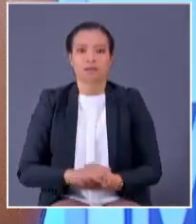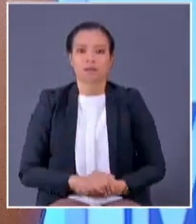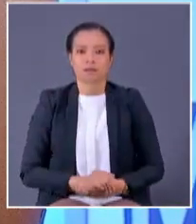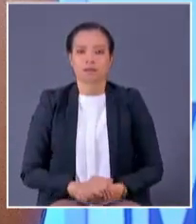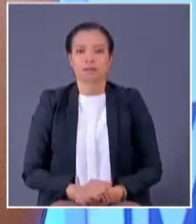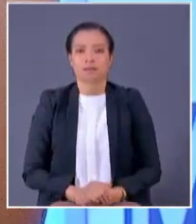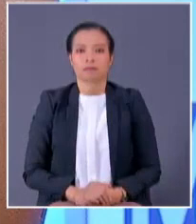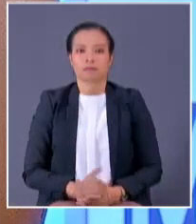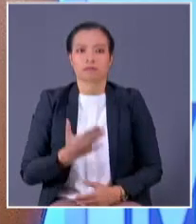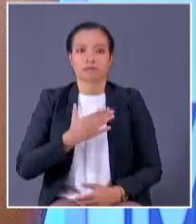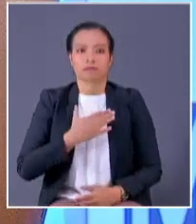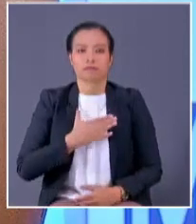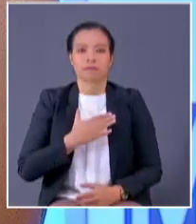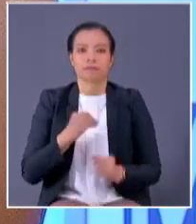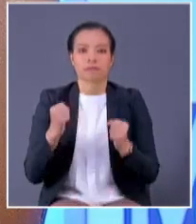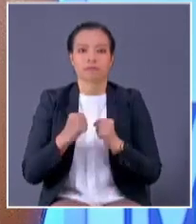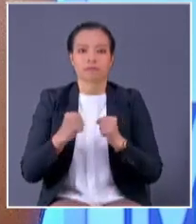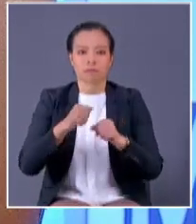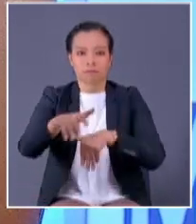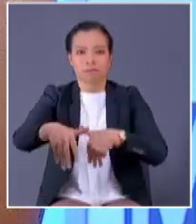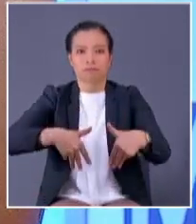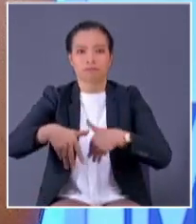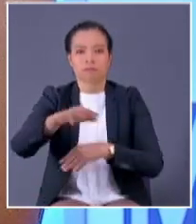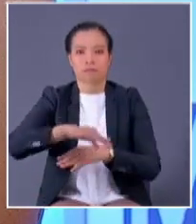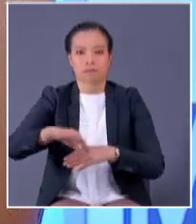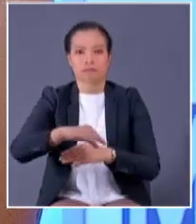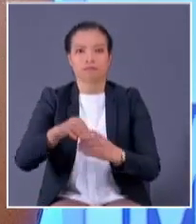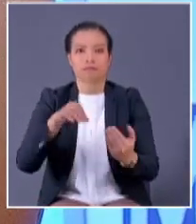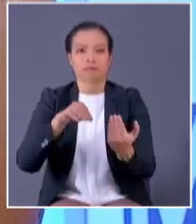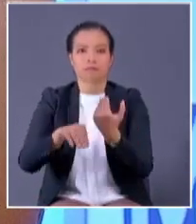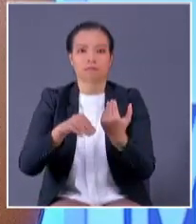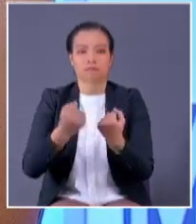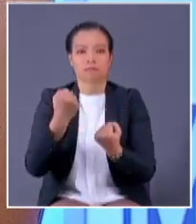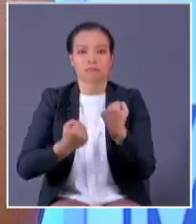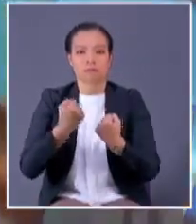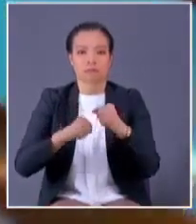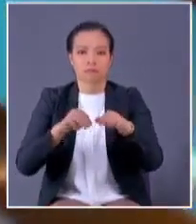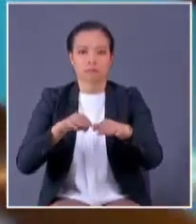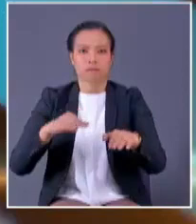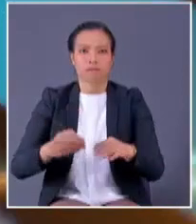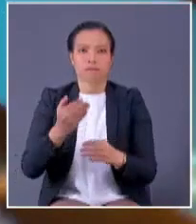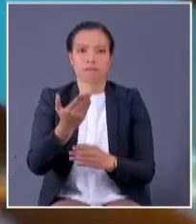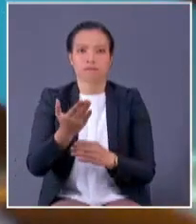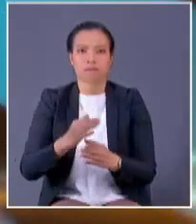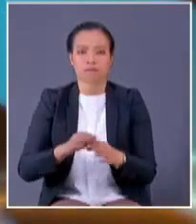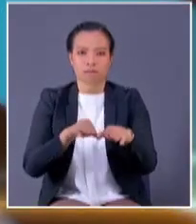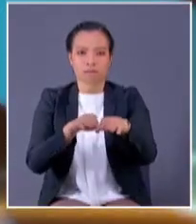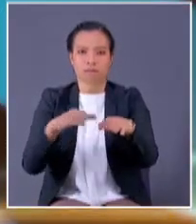สิ่งที่ผมเกรงว่าประชาชนทั่วไปที่ใช้รถใช้ถนนนะครับเกรงว่าอาจจะมาบอกว่าสิ